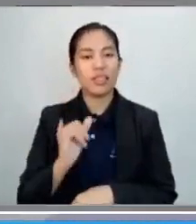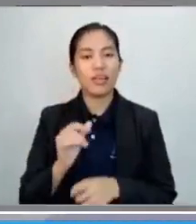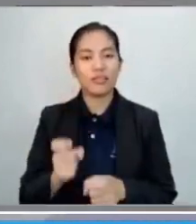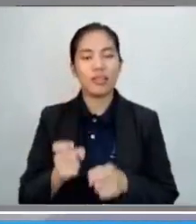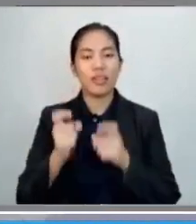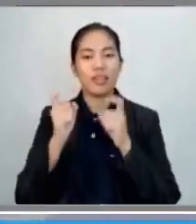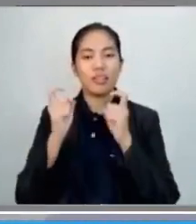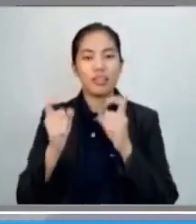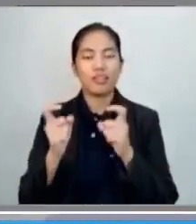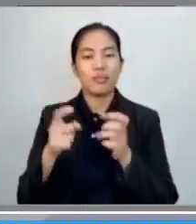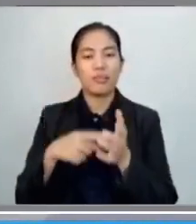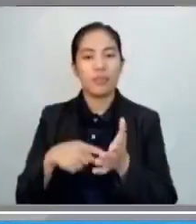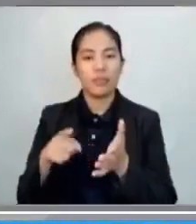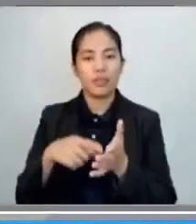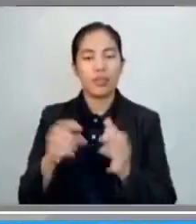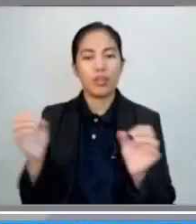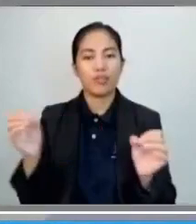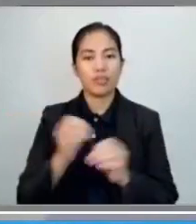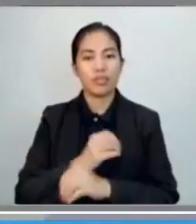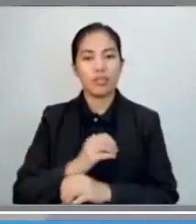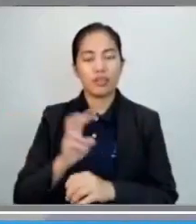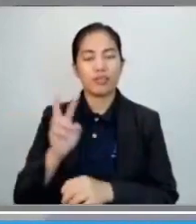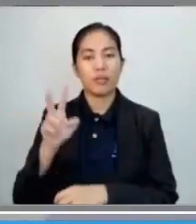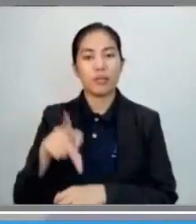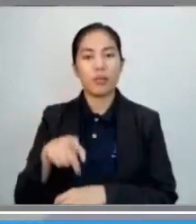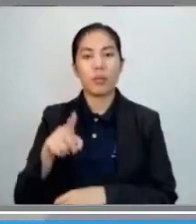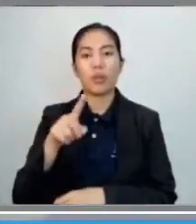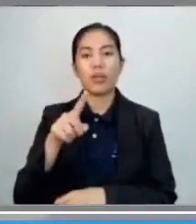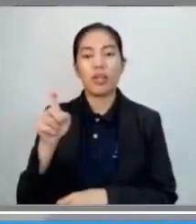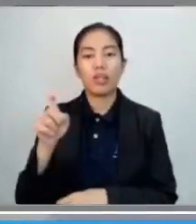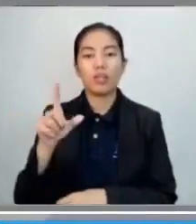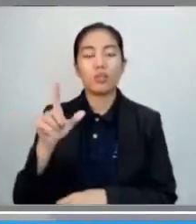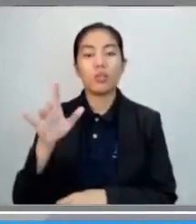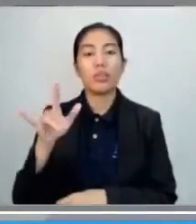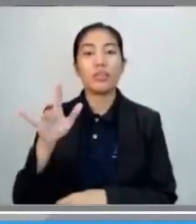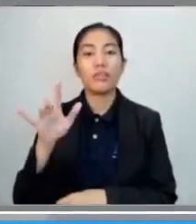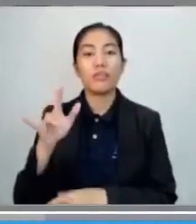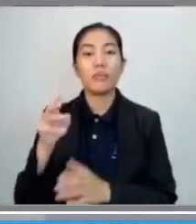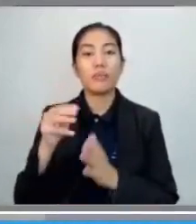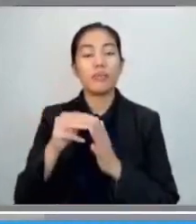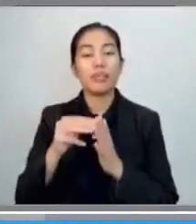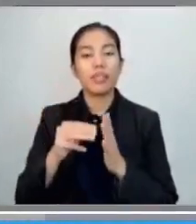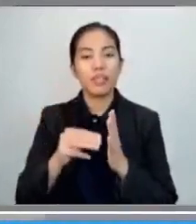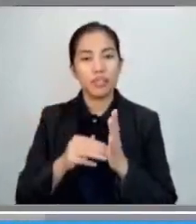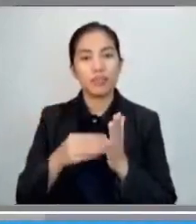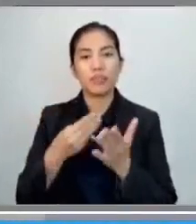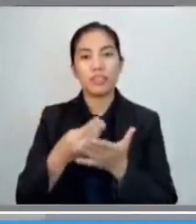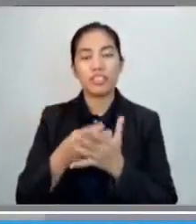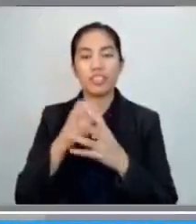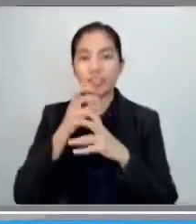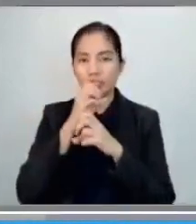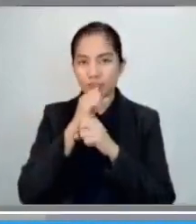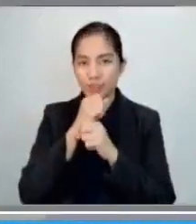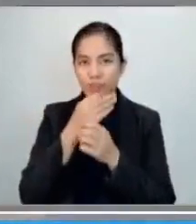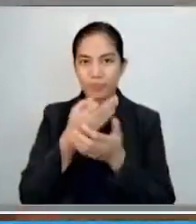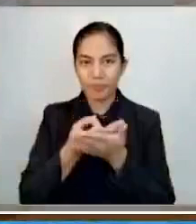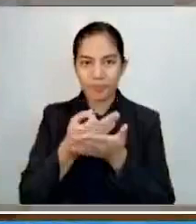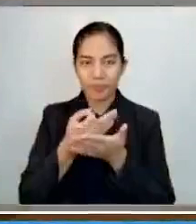ng Office of the Vice President ang 125 million pesos confidential funds noong 2022.